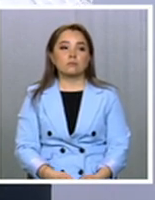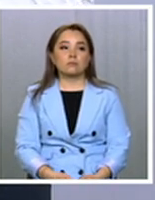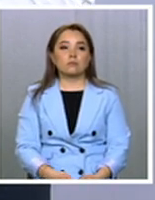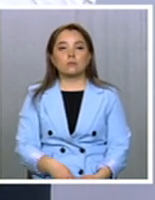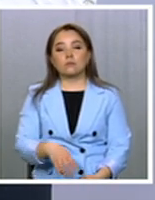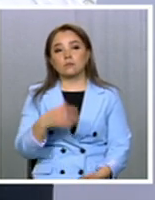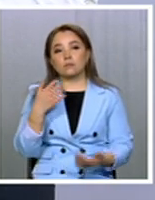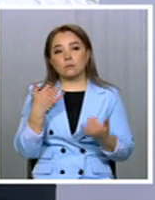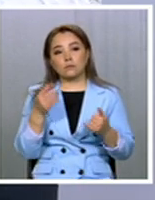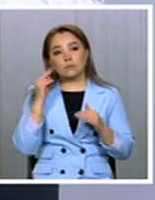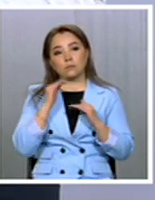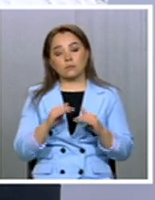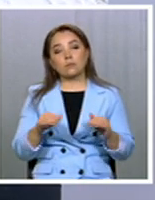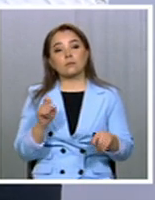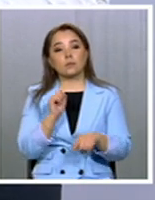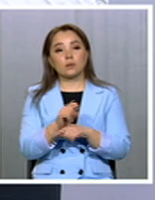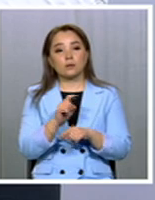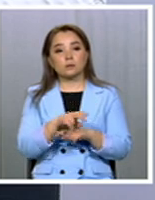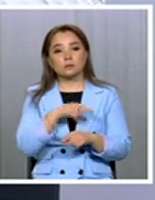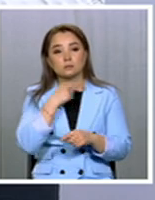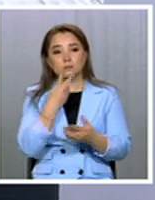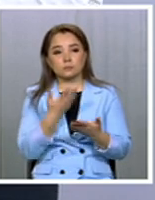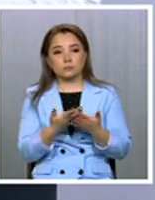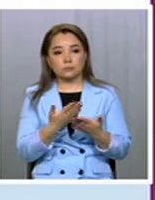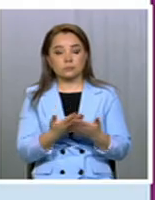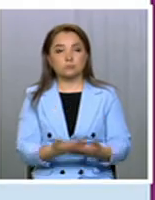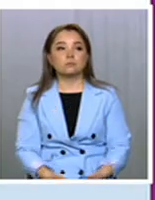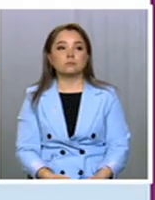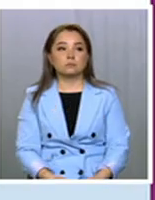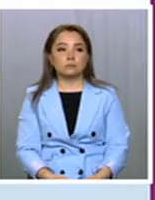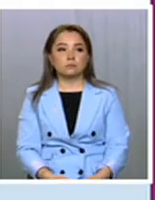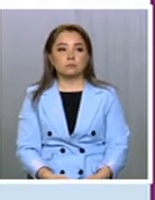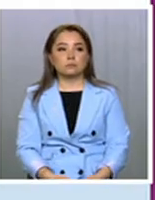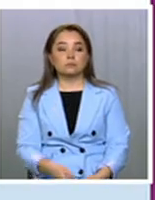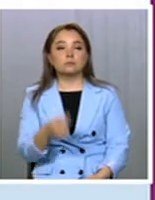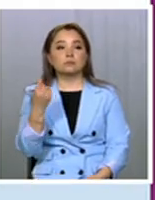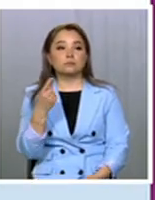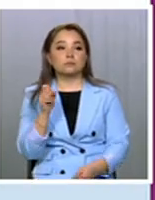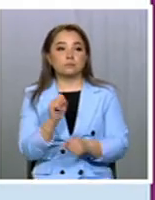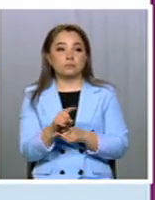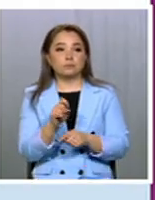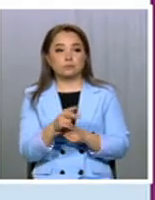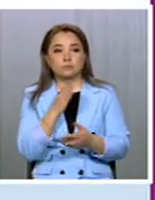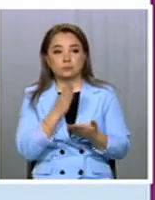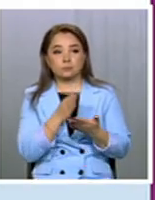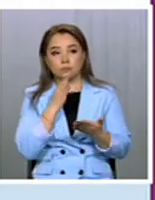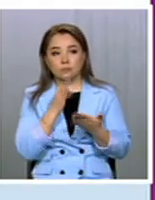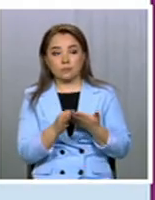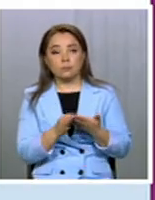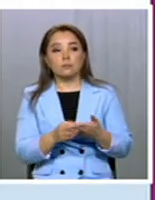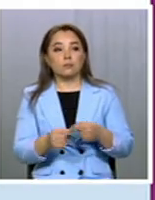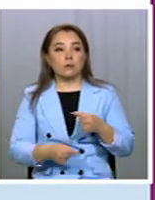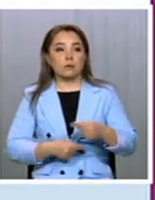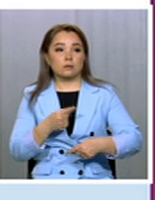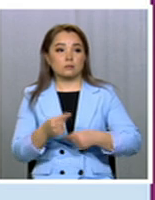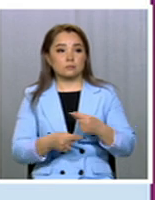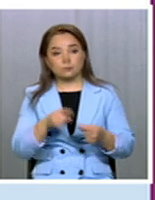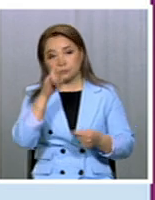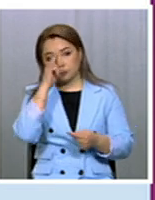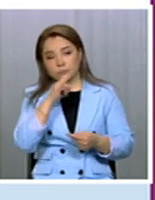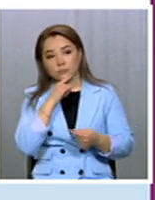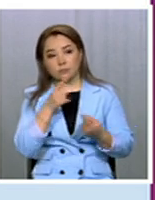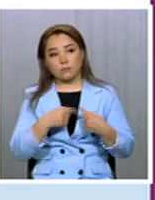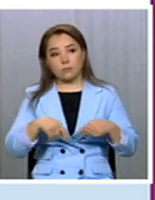Оқушылар, енді тапсырмаларға көшейік. Бірінші тапсырма. Дәстүрлі қазақ